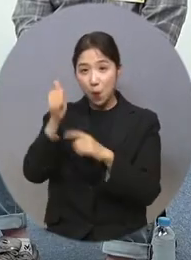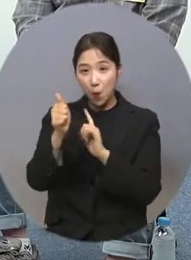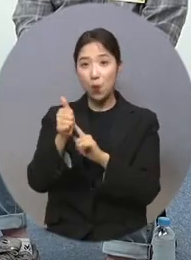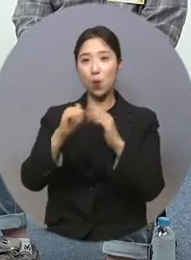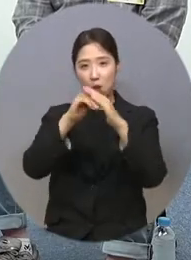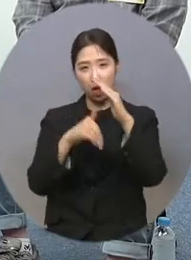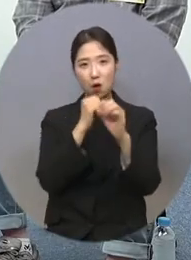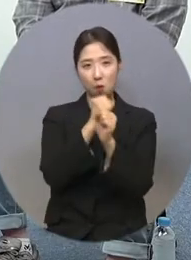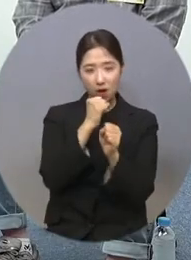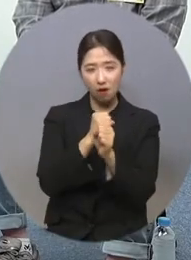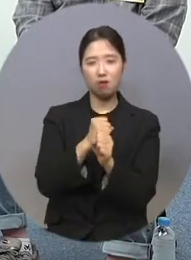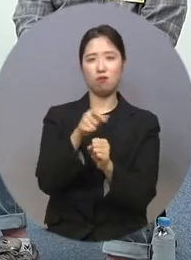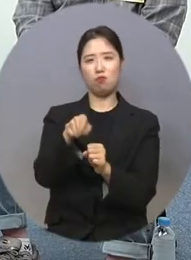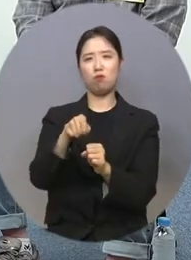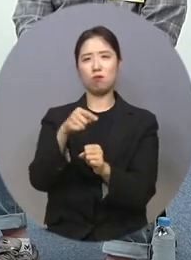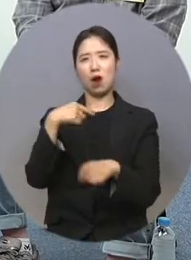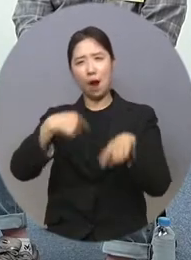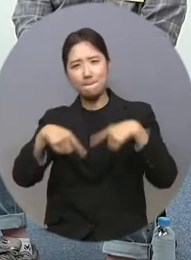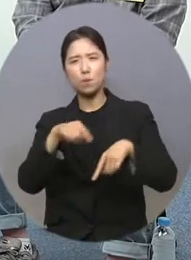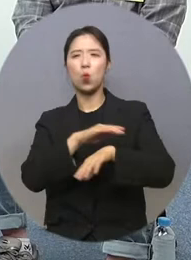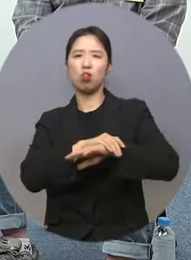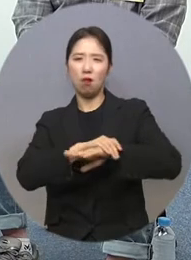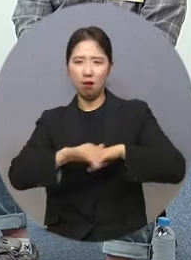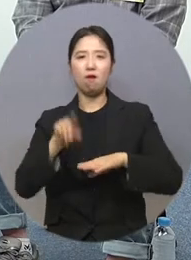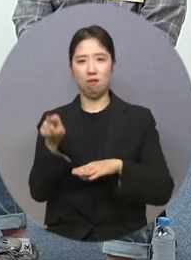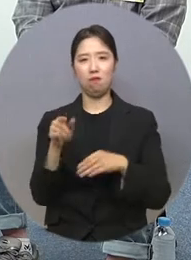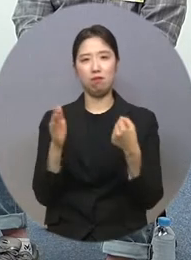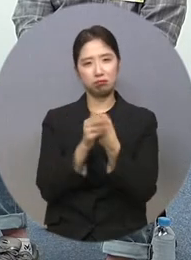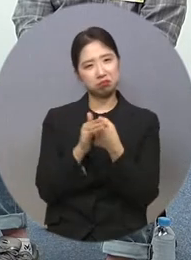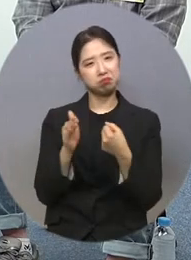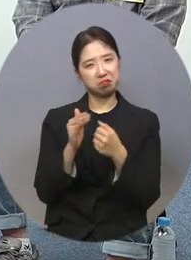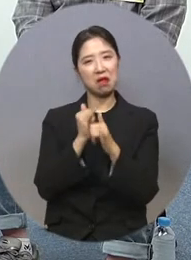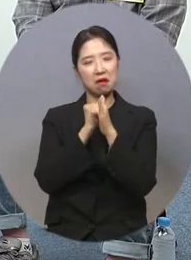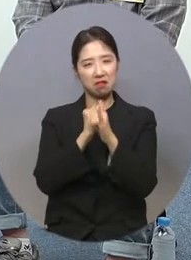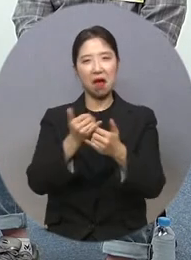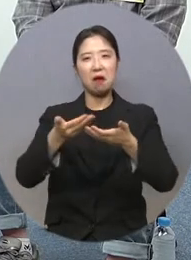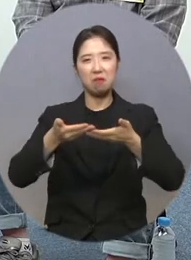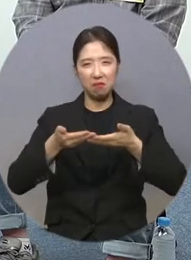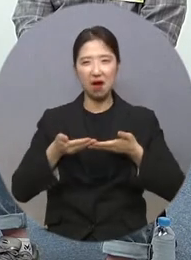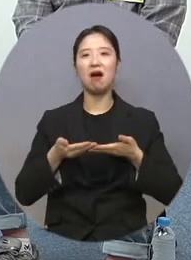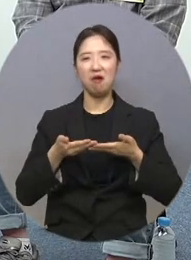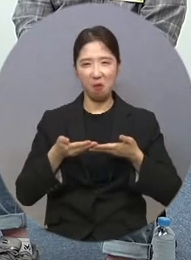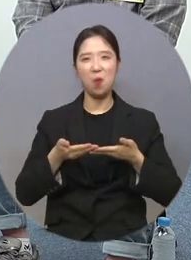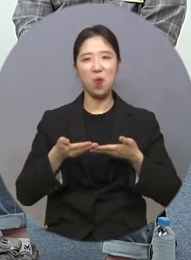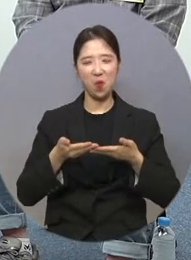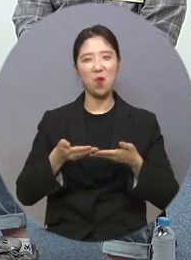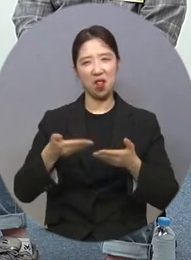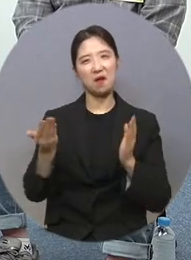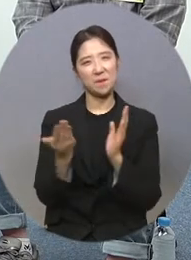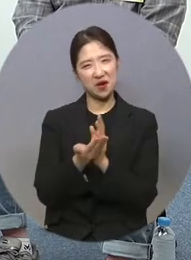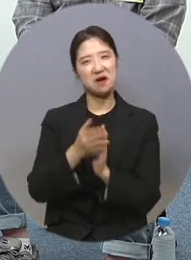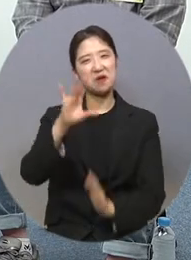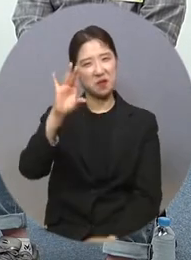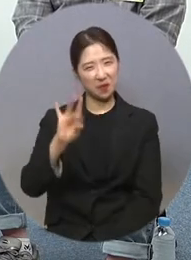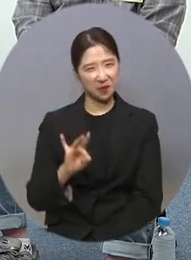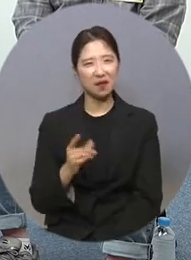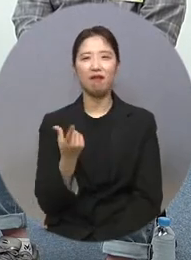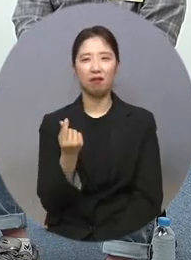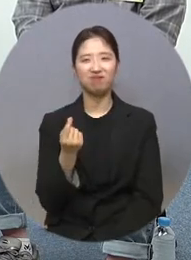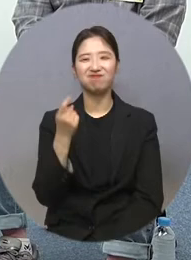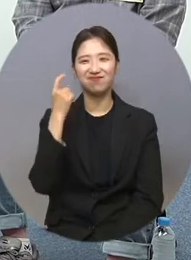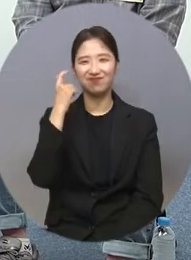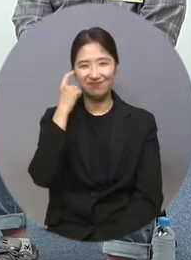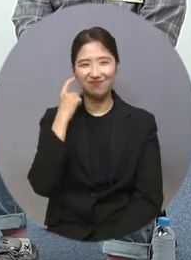했다고 하더라고요. 그래서 그런 면에서 아마 그래서 상 받을 만한 다 이유가 있지 않나? 뭐 그런 생각이 드네요.